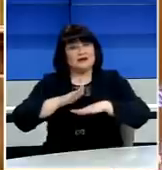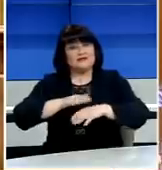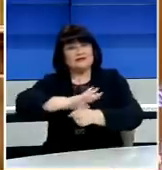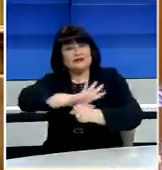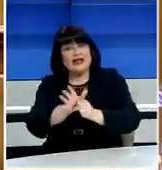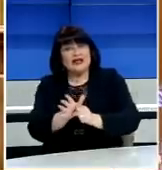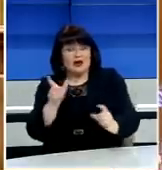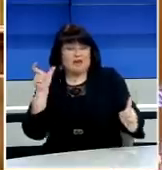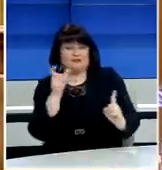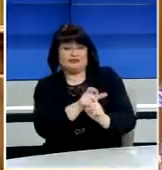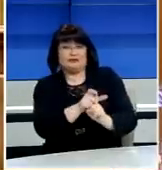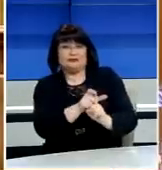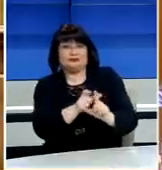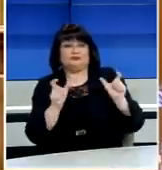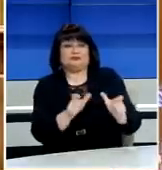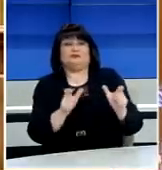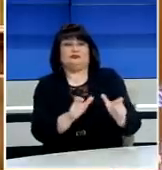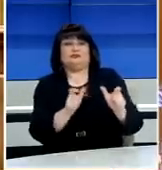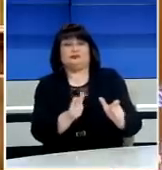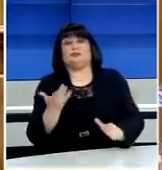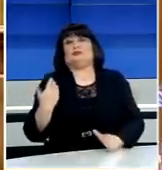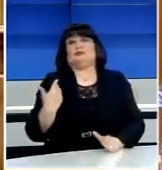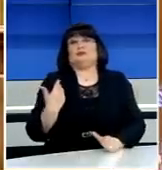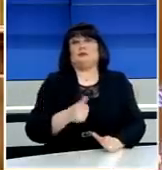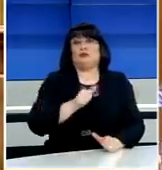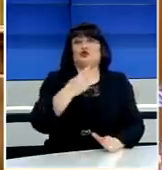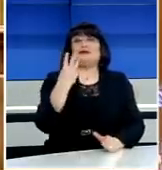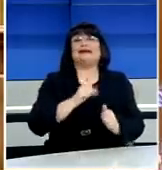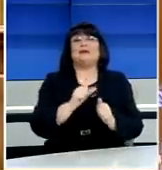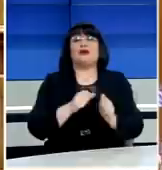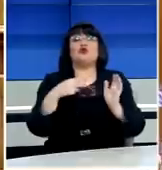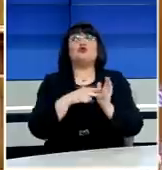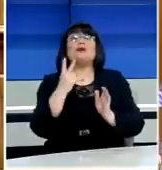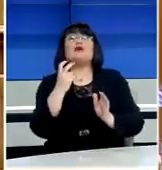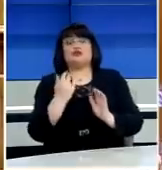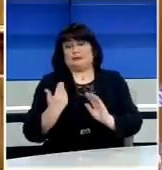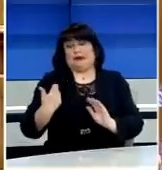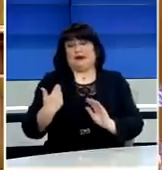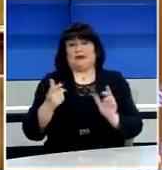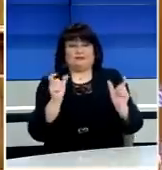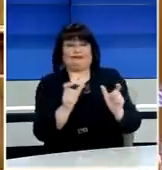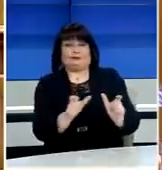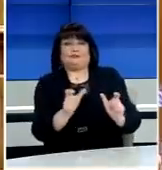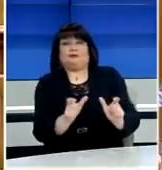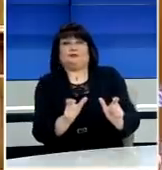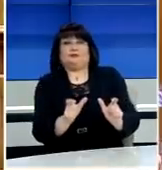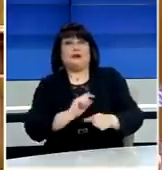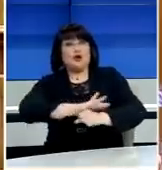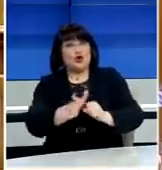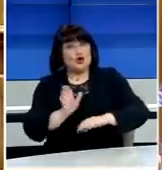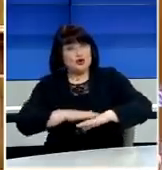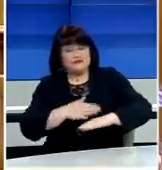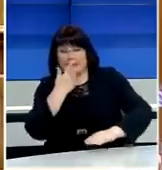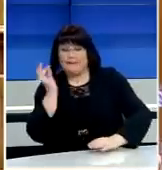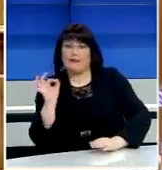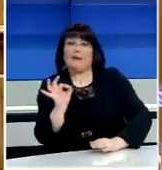lockdown έγινε το τελευταίο δεκαήμερο του πρώτου τριμήνου του 20. Με δύο λόγια, η πανδημία,